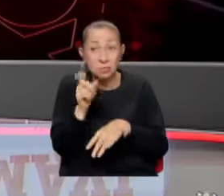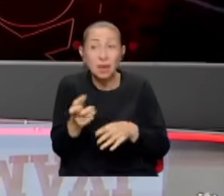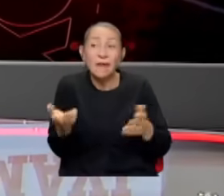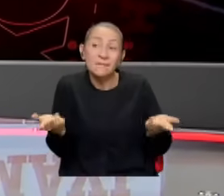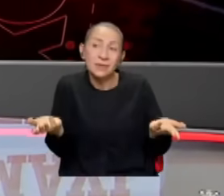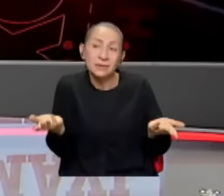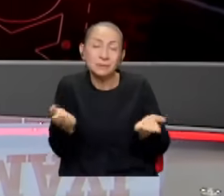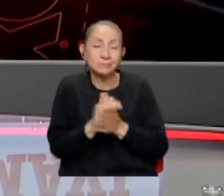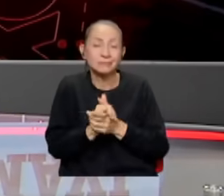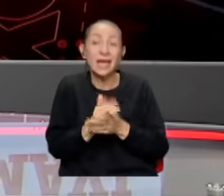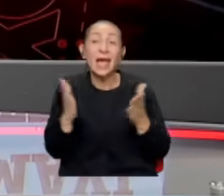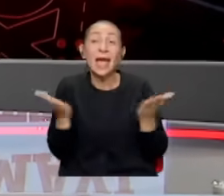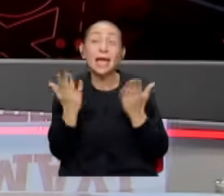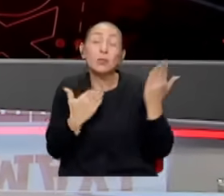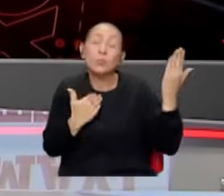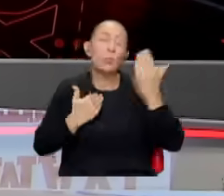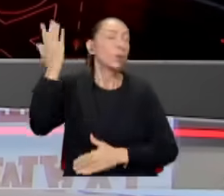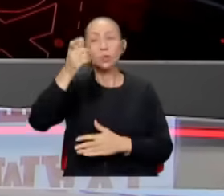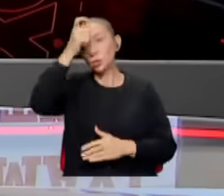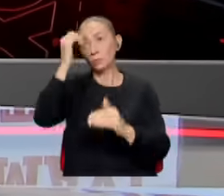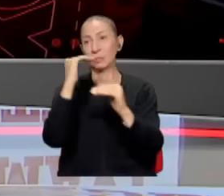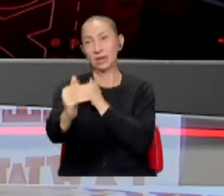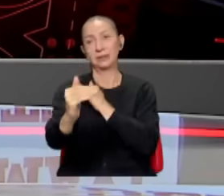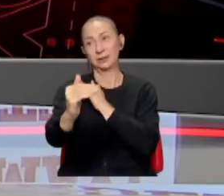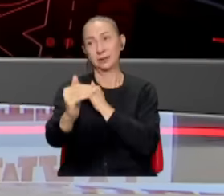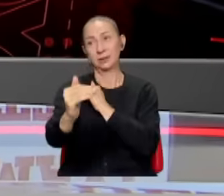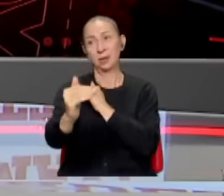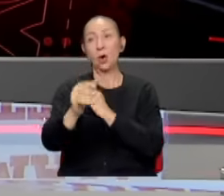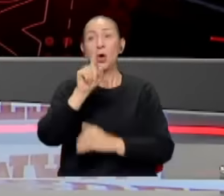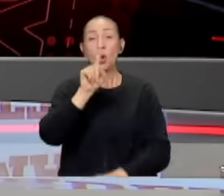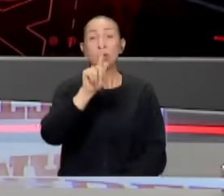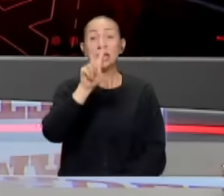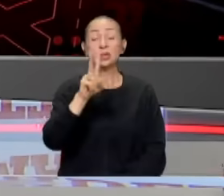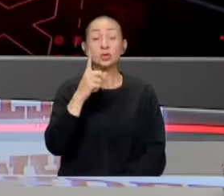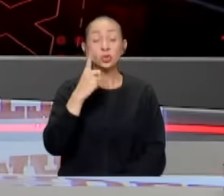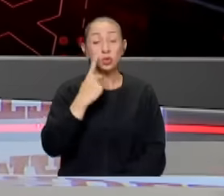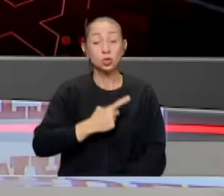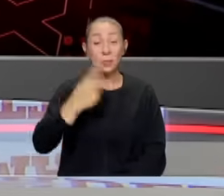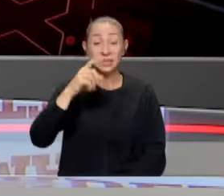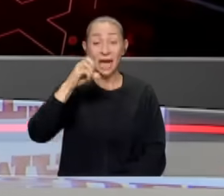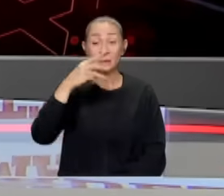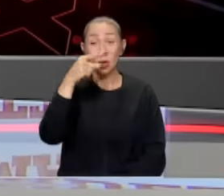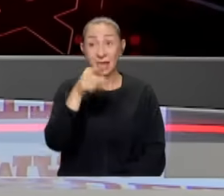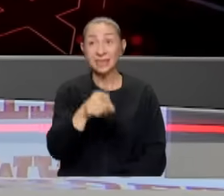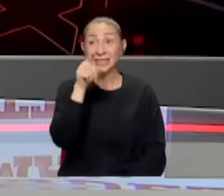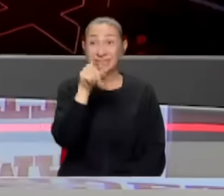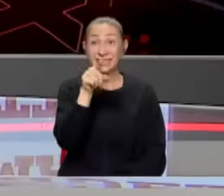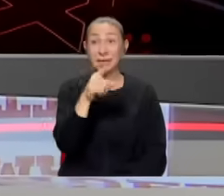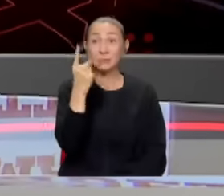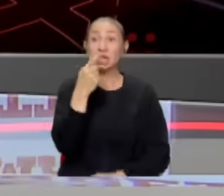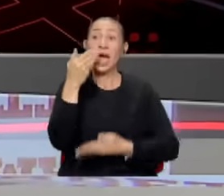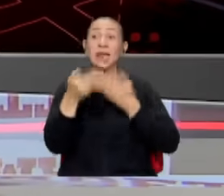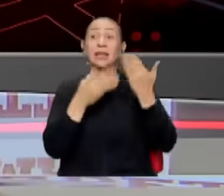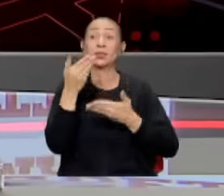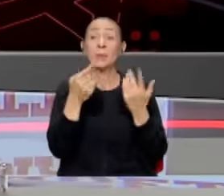Evet Ey büyük Türk milleti 12 Cumhurbaşkanı Erdoğan size bir şey